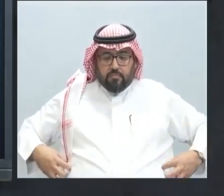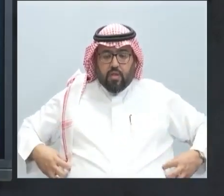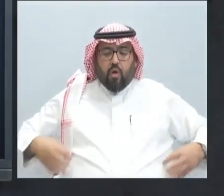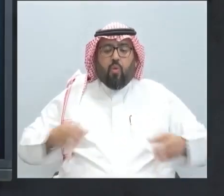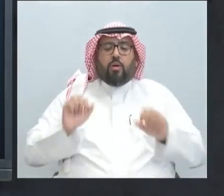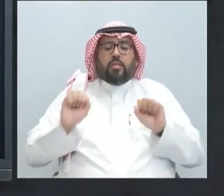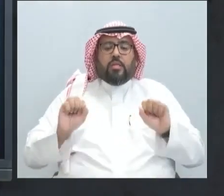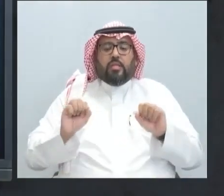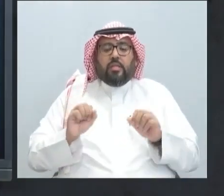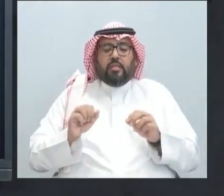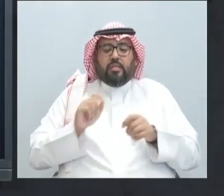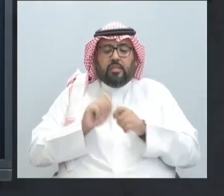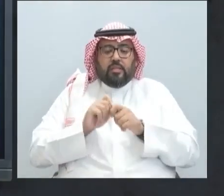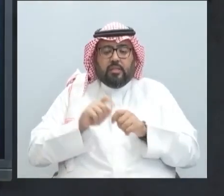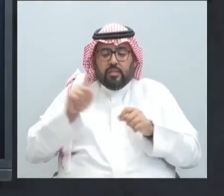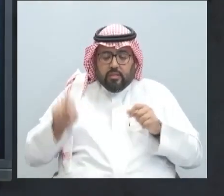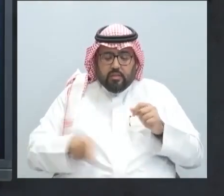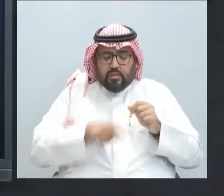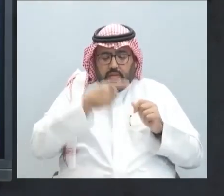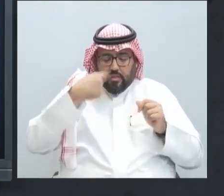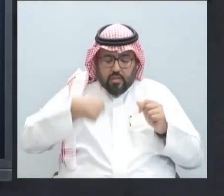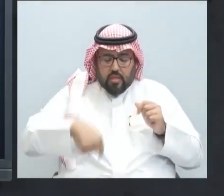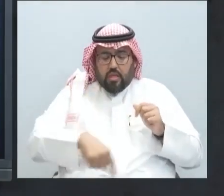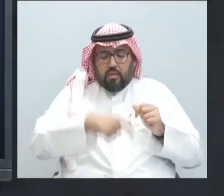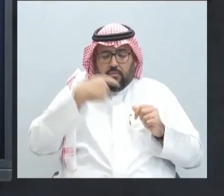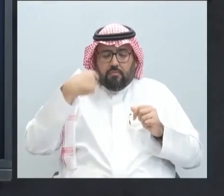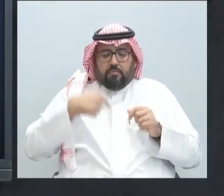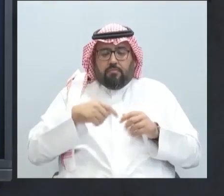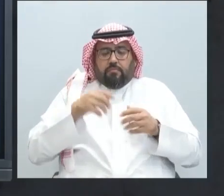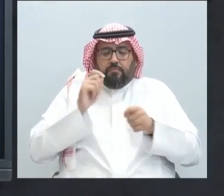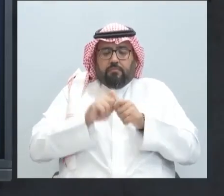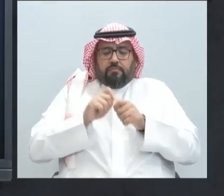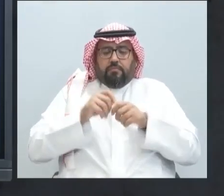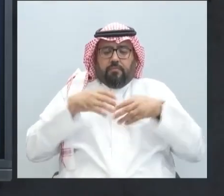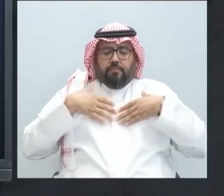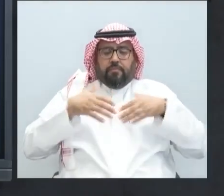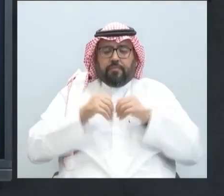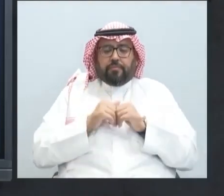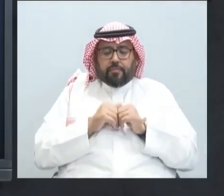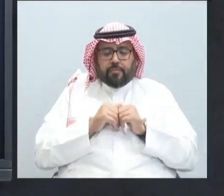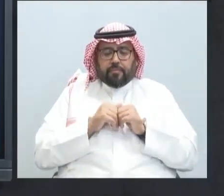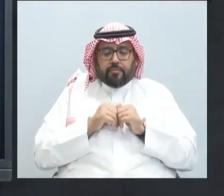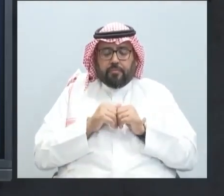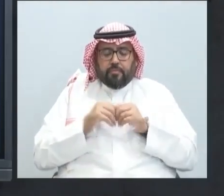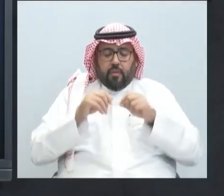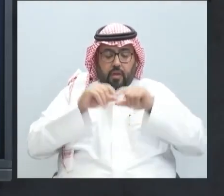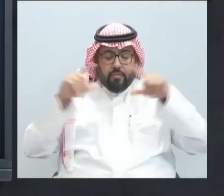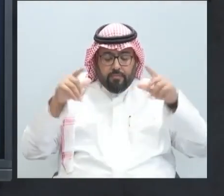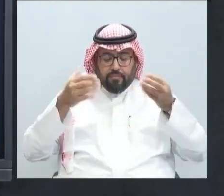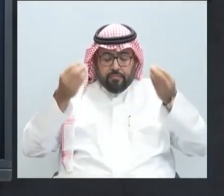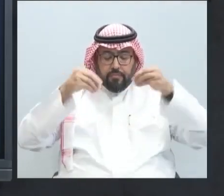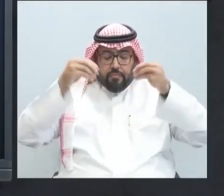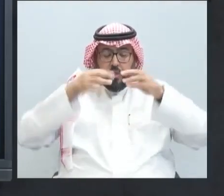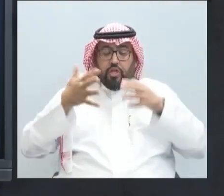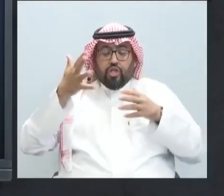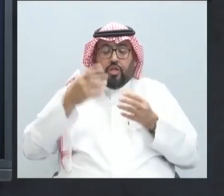تخصصت في تكوين اجهزه الدوران فالمخلص الحيه عندما تنمو هي بحاجه لانقسام هذهه الخلايا لظهور هذه التراكيب